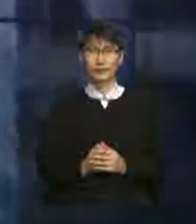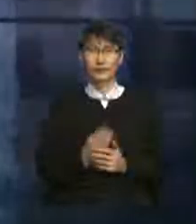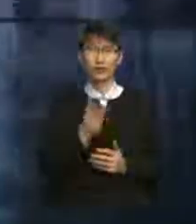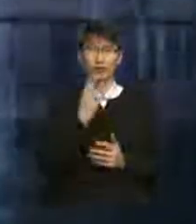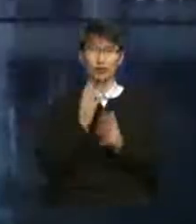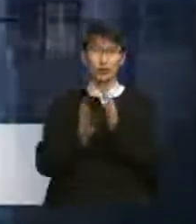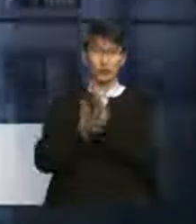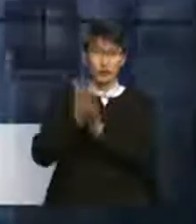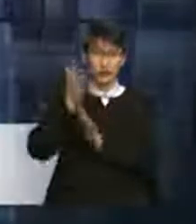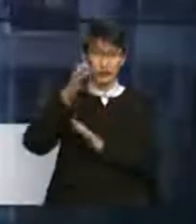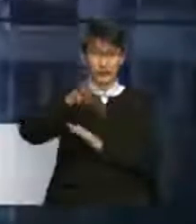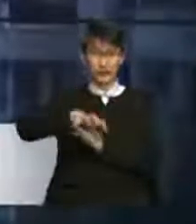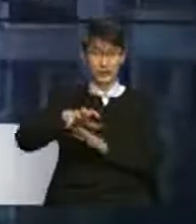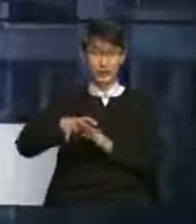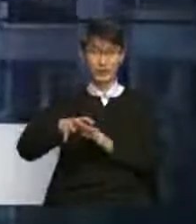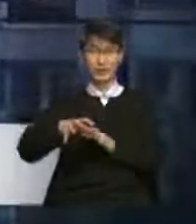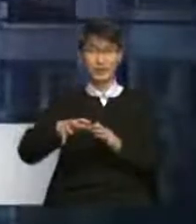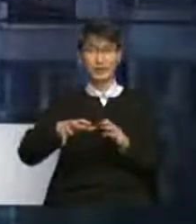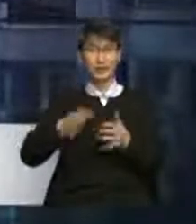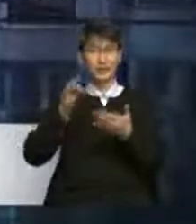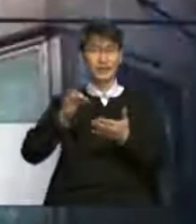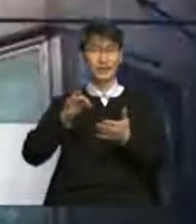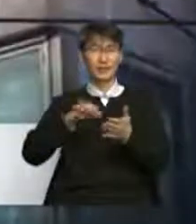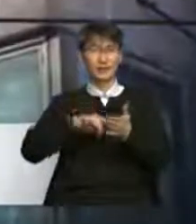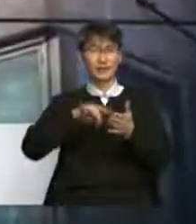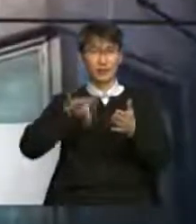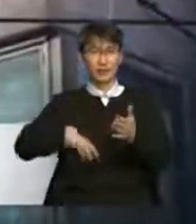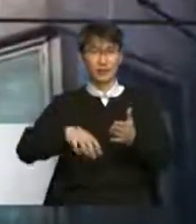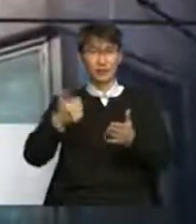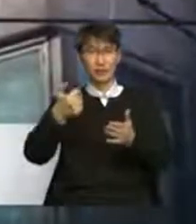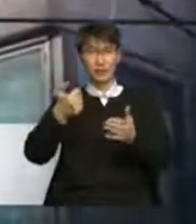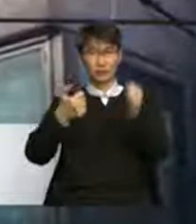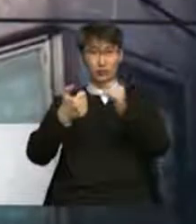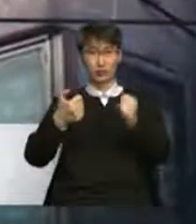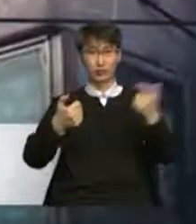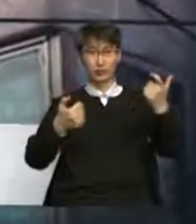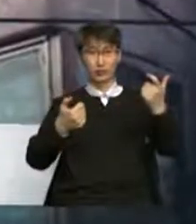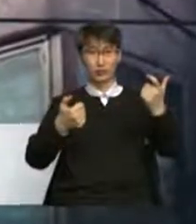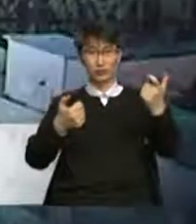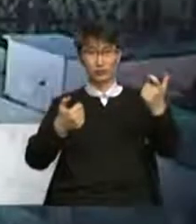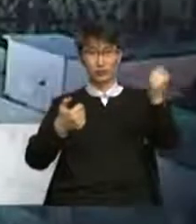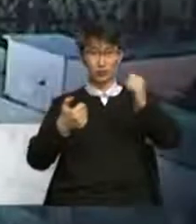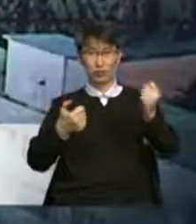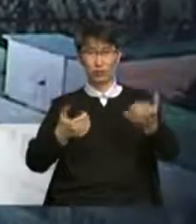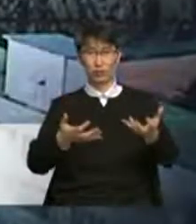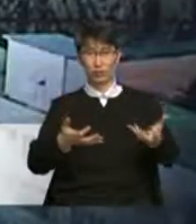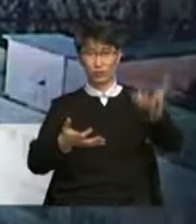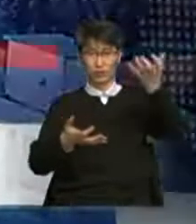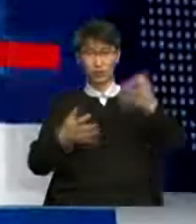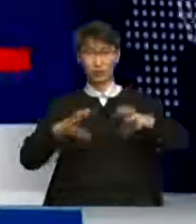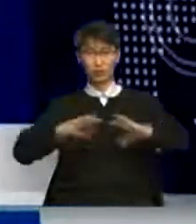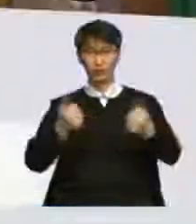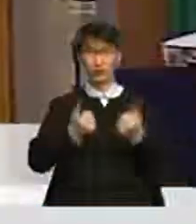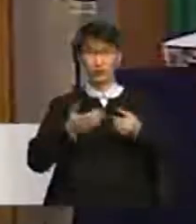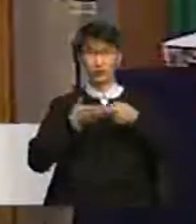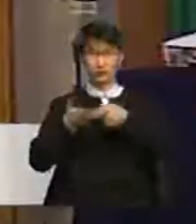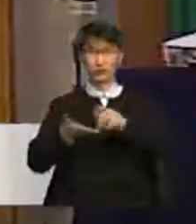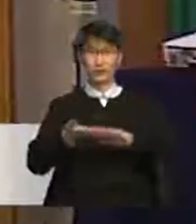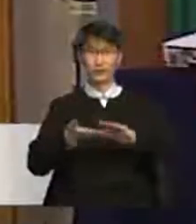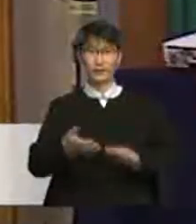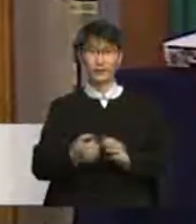서울시 자치구의 재산세 공동 과 세율을 현행 50% 에서 60% 로 올리는 내용의 법안이 국회에 상정돼